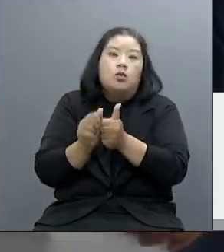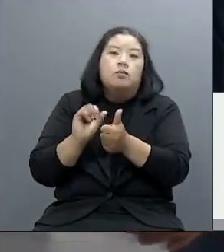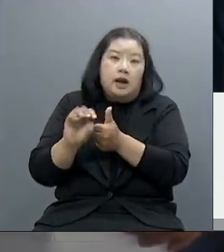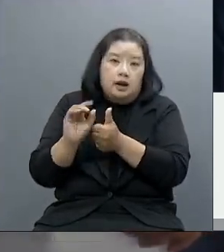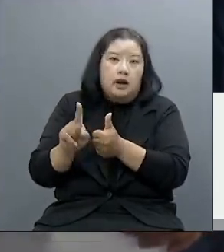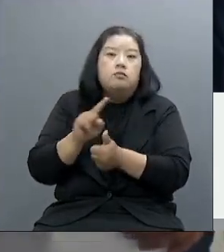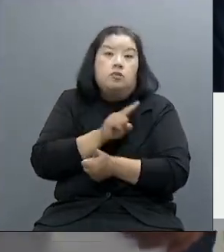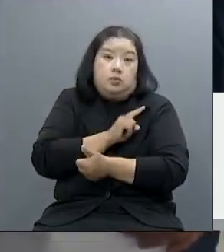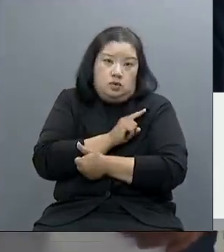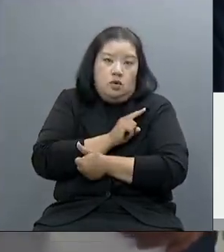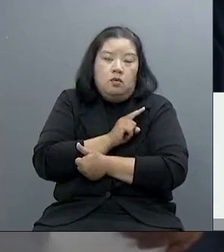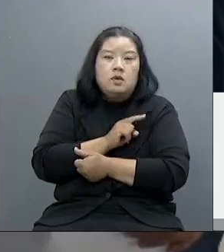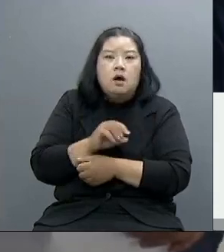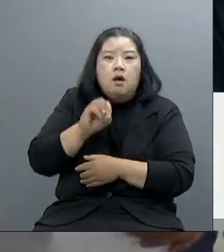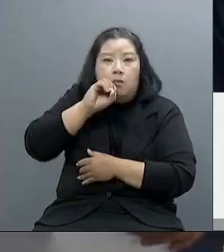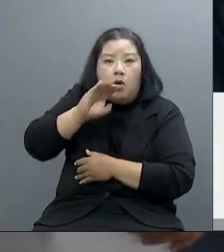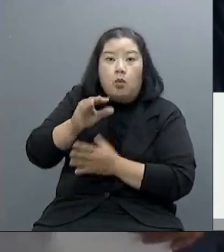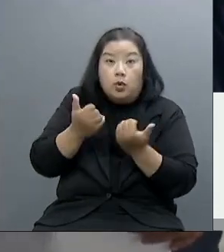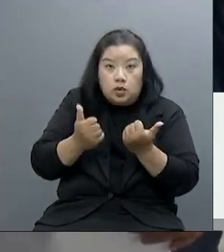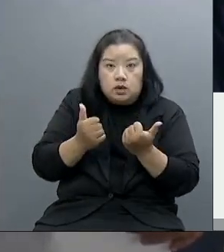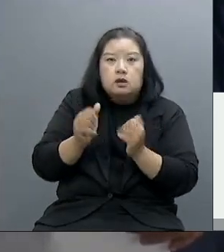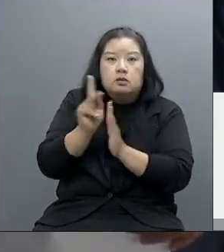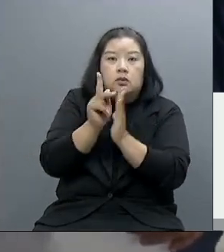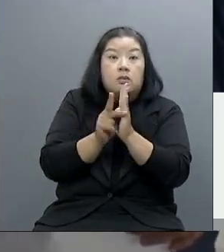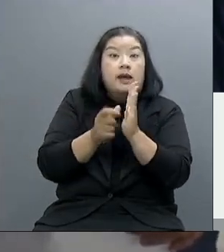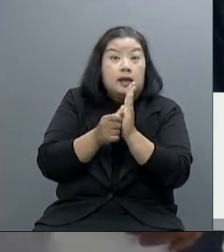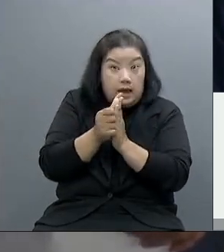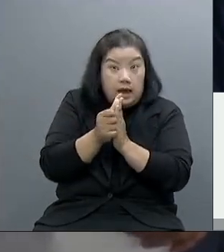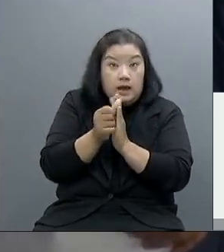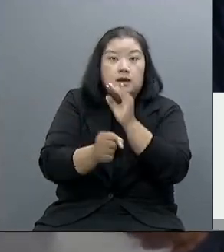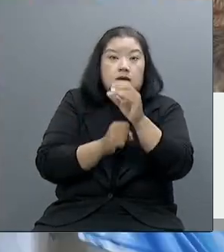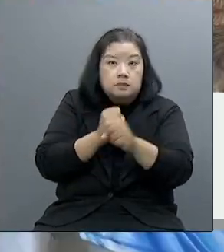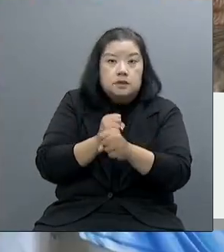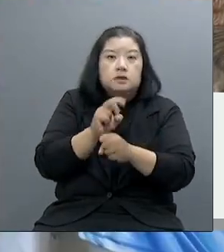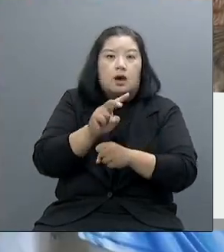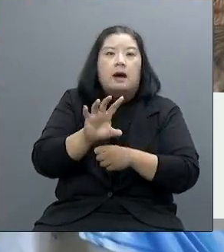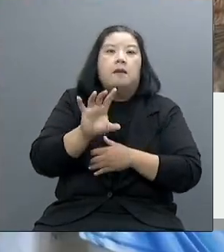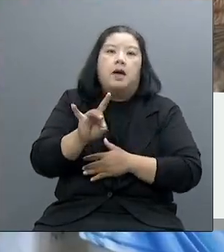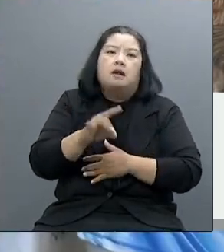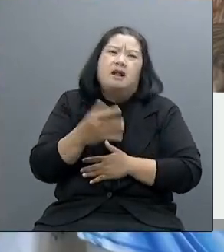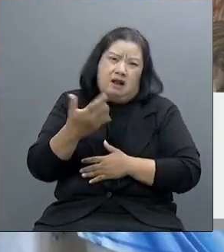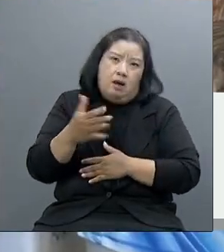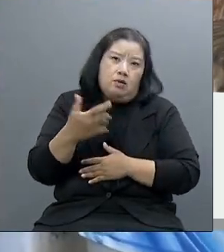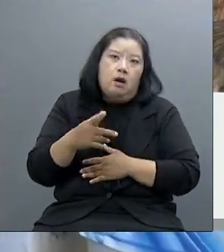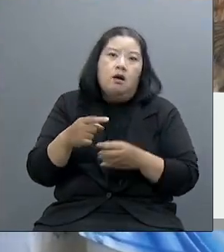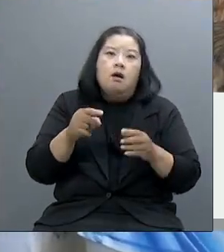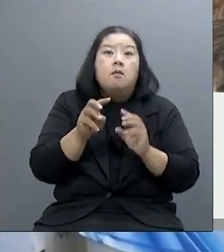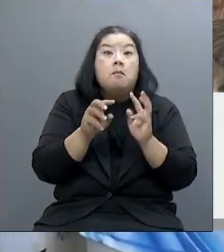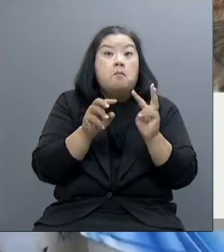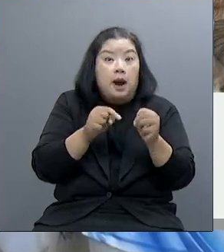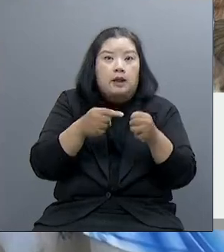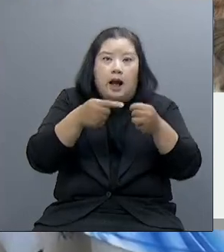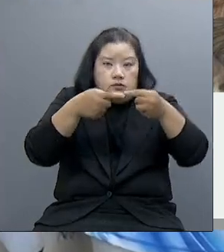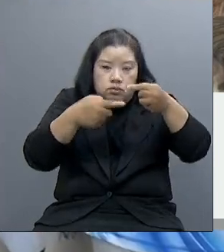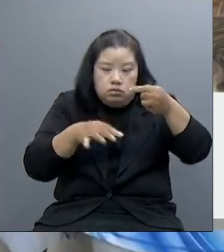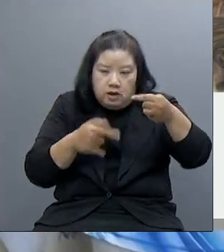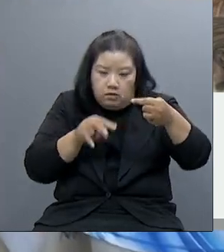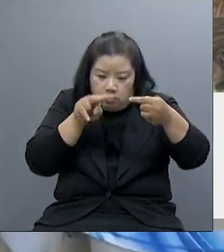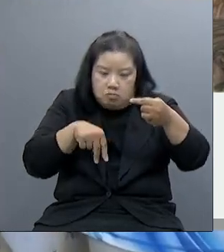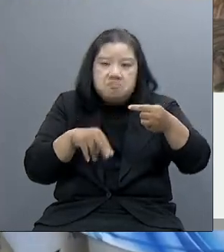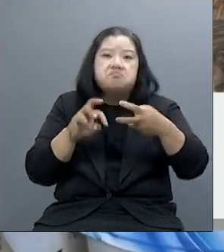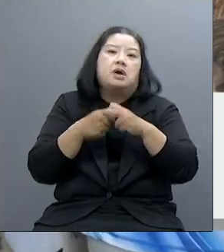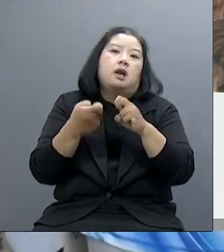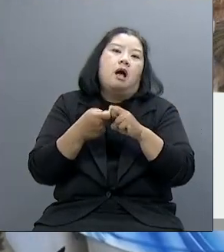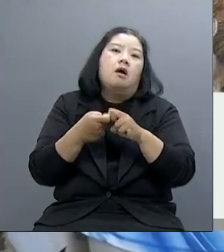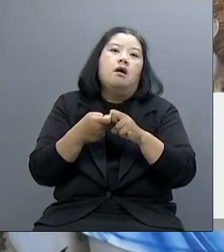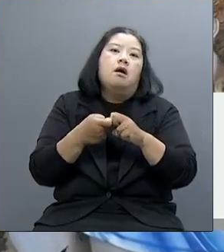ระบุว่าการแก้พรก.ประมงปี2558มีหลายมาตราจะส่งผลกระทบในการทำลายพันธุ์สัตว์น้ำวัยอ่อน